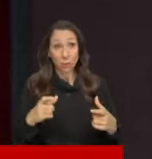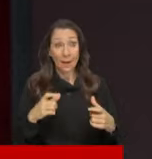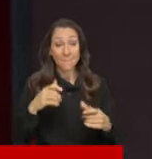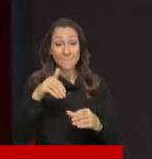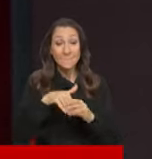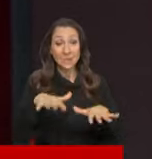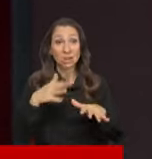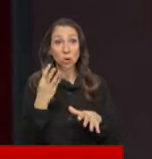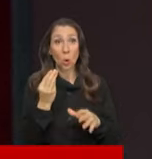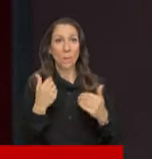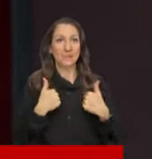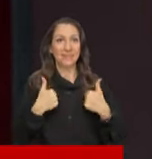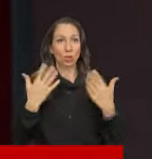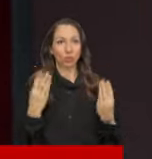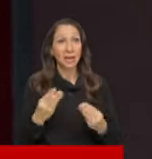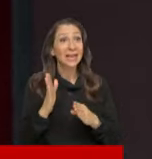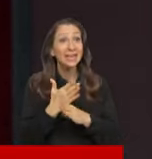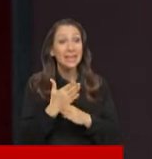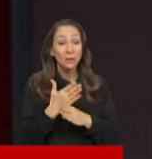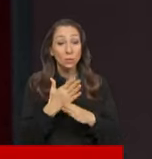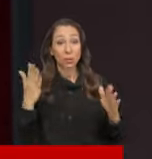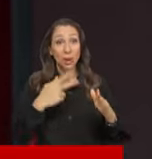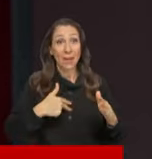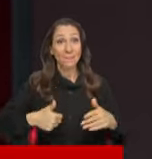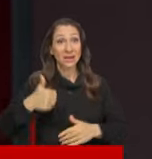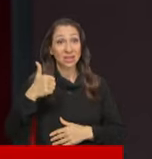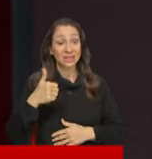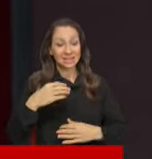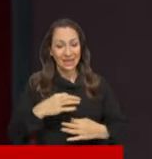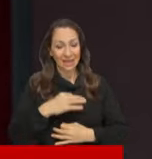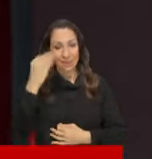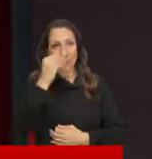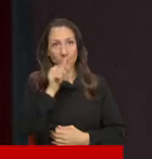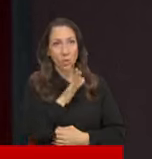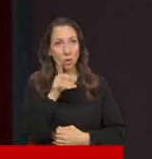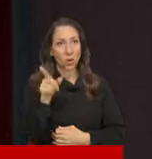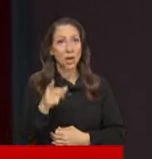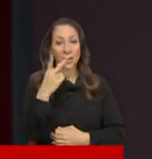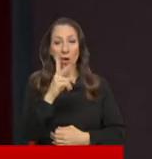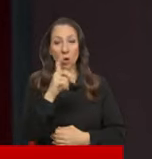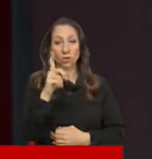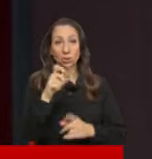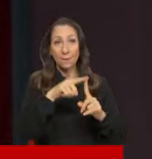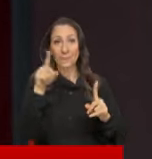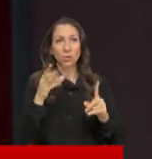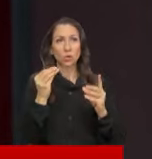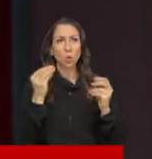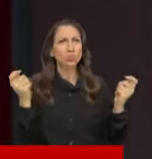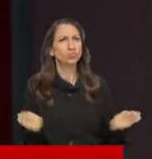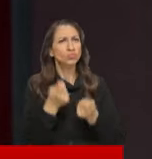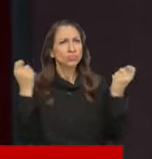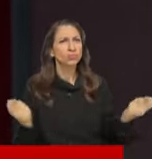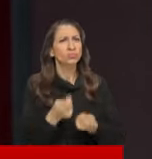meclis çoğunluğunu sağlayacağız Çünkü büyükşehir belediye başkanımız Sayın Ekrem İmamoğlu 2019'dan beri çok etkili